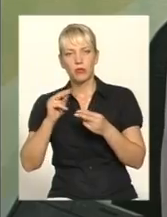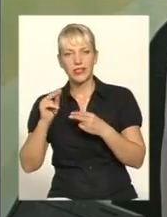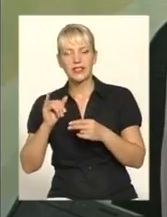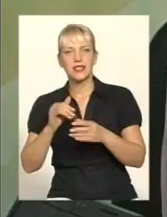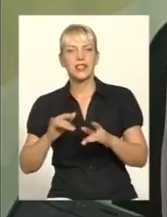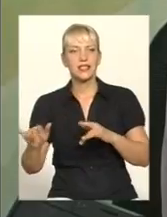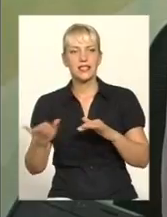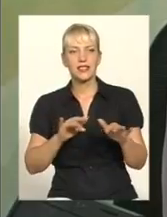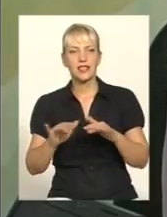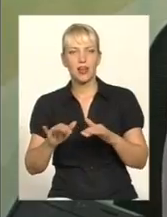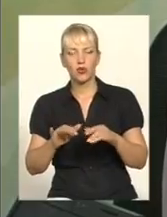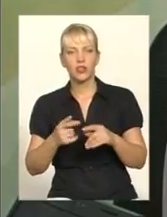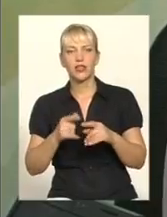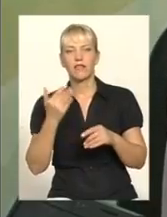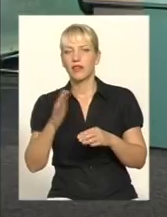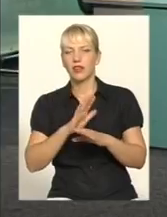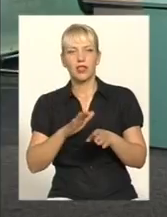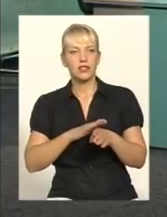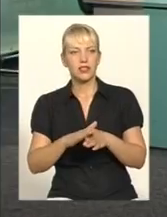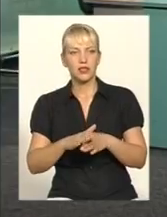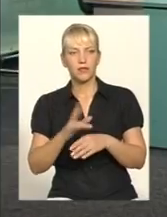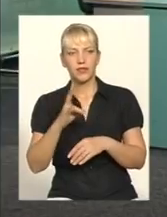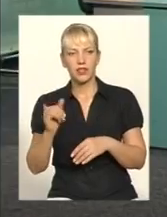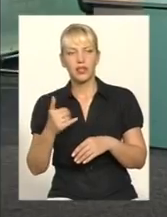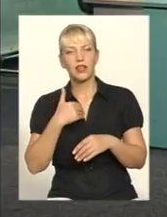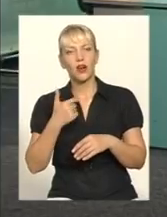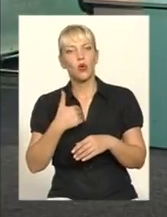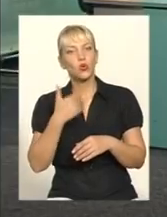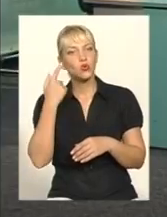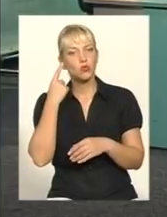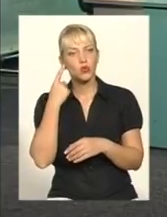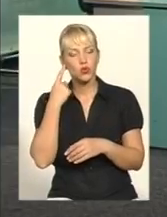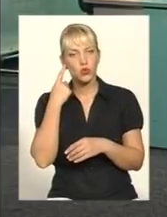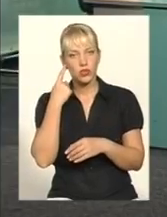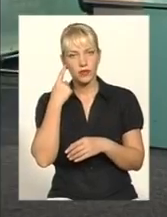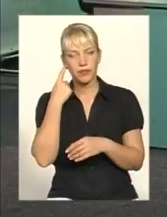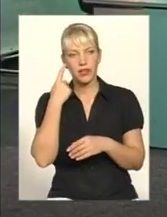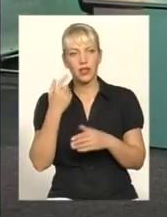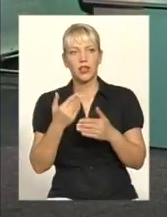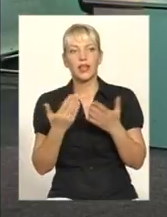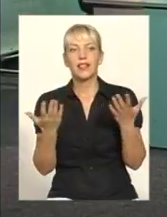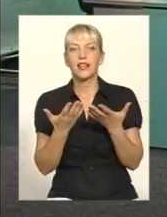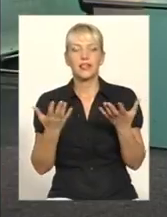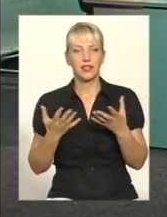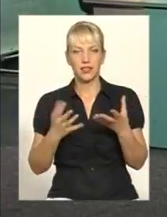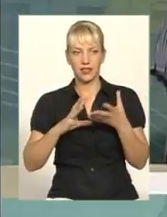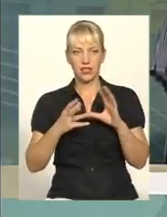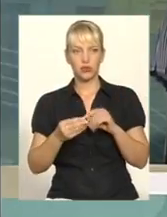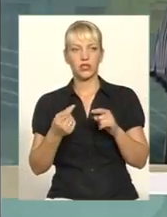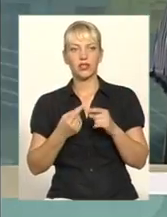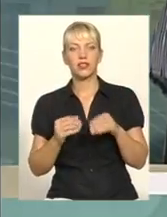році ви не здійснювали. Жодне. Разом з тим, я хочу почути, який результат дала